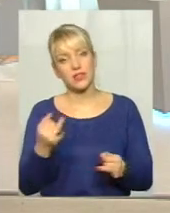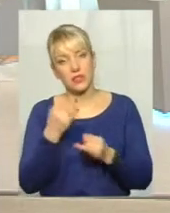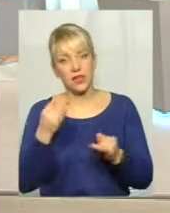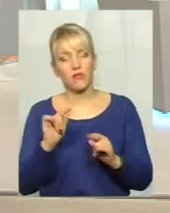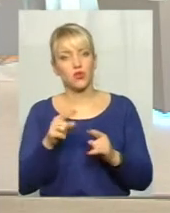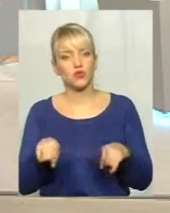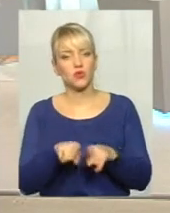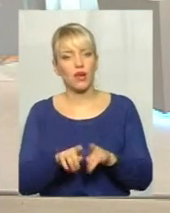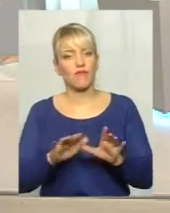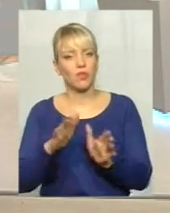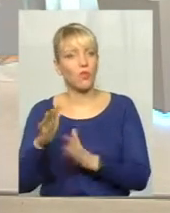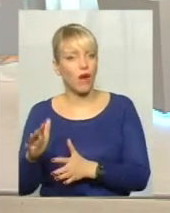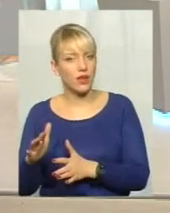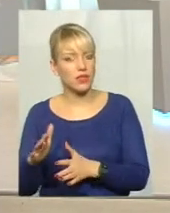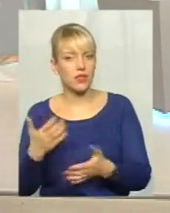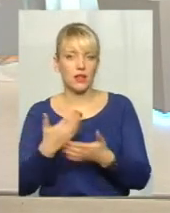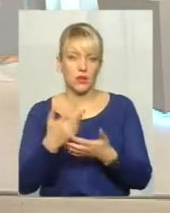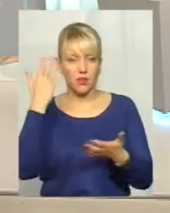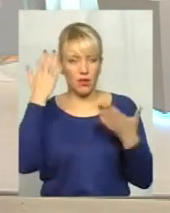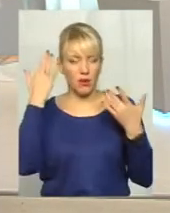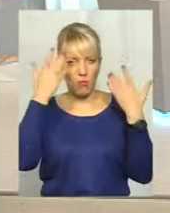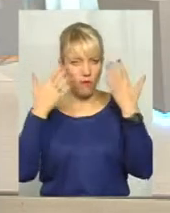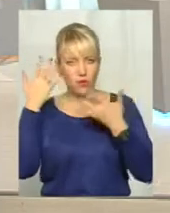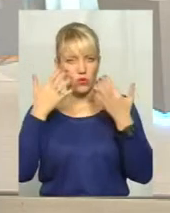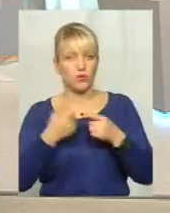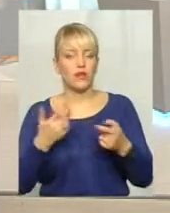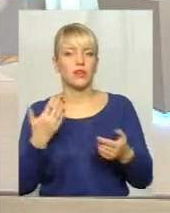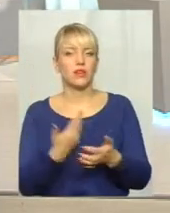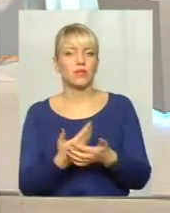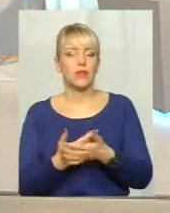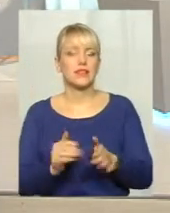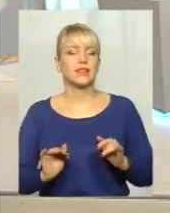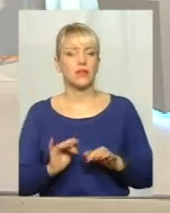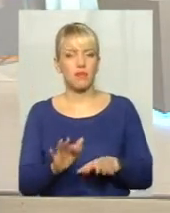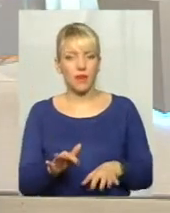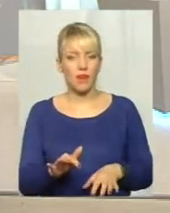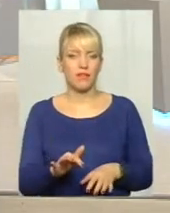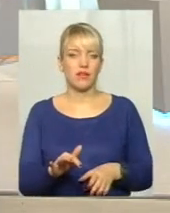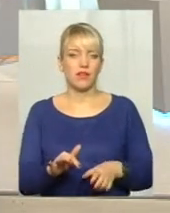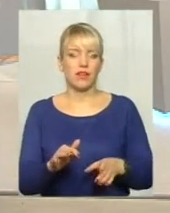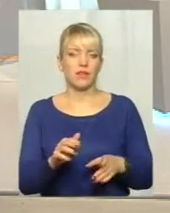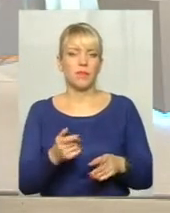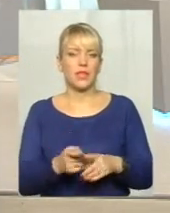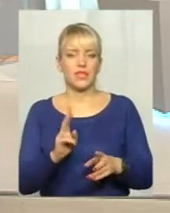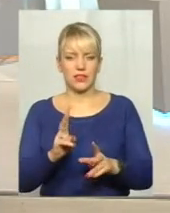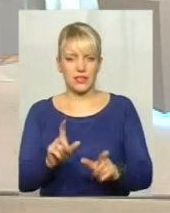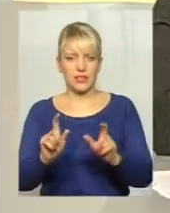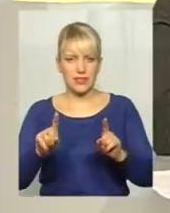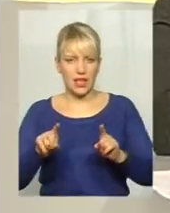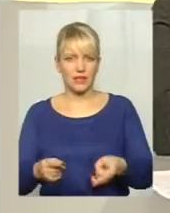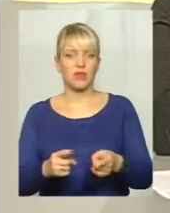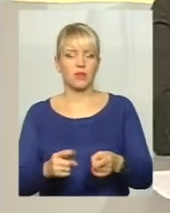так відбувається, просто фантазуємо, що дійсно справа, затримали якогось корупціонера, все дійшло до